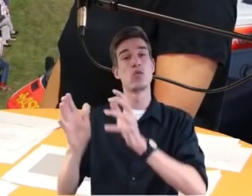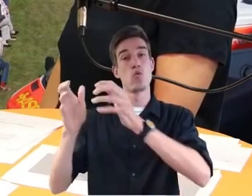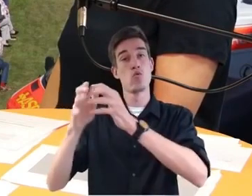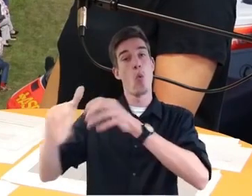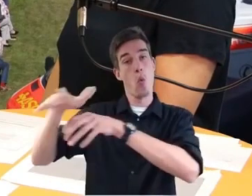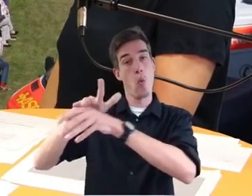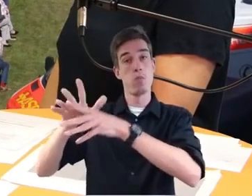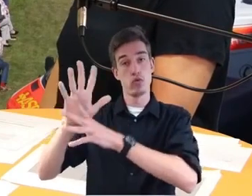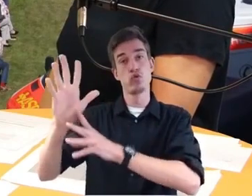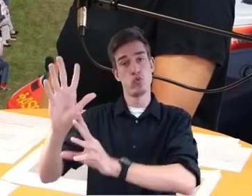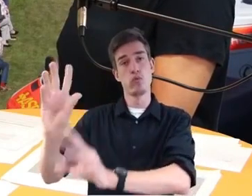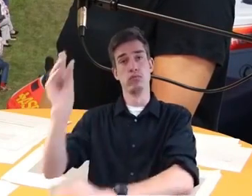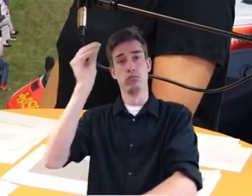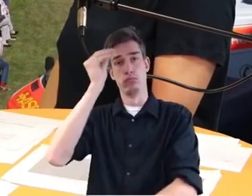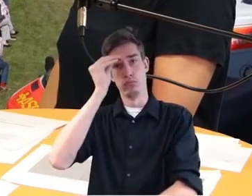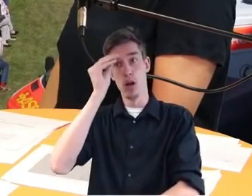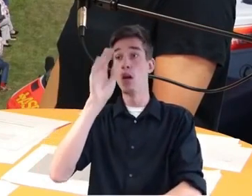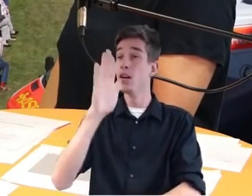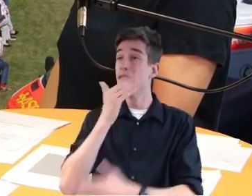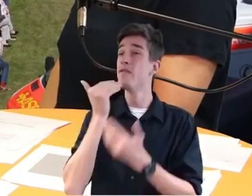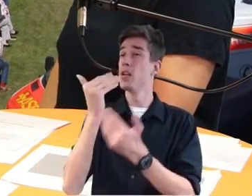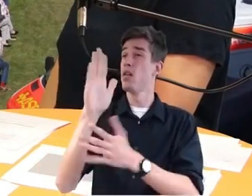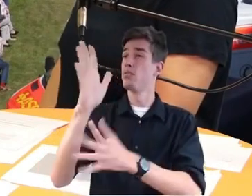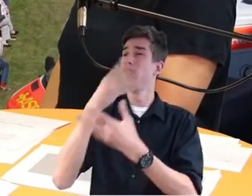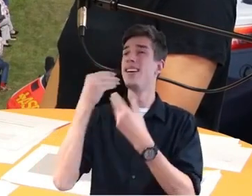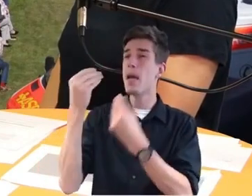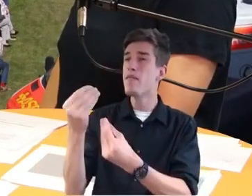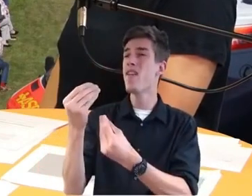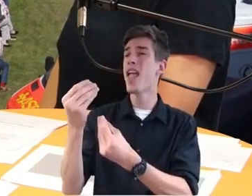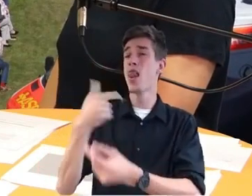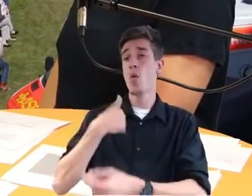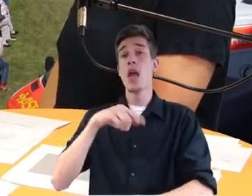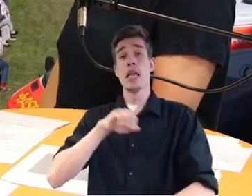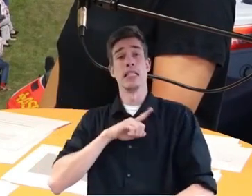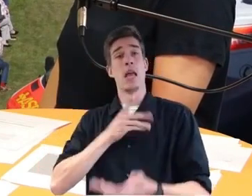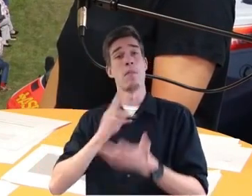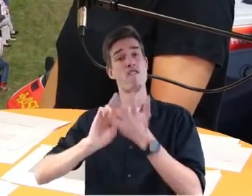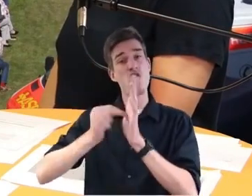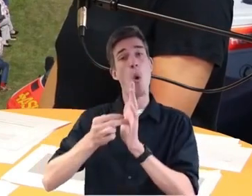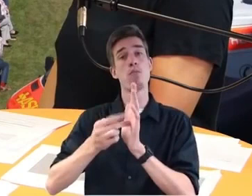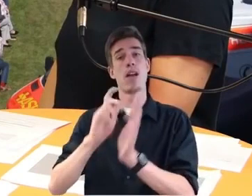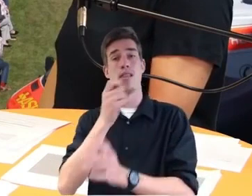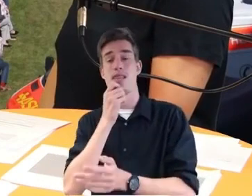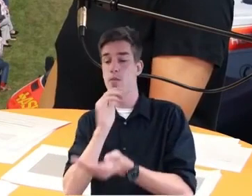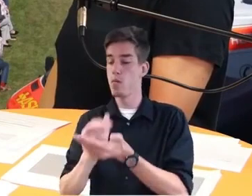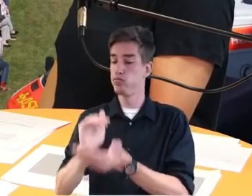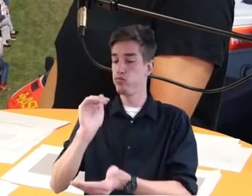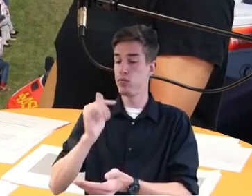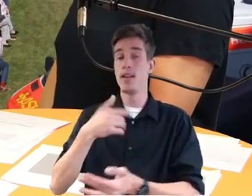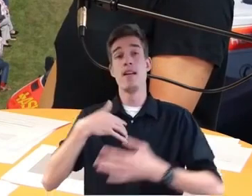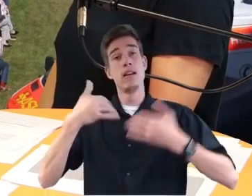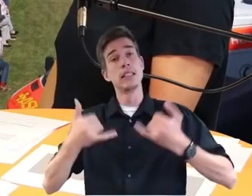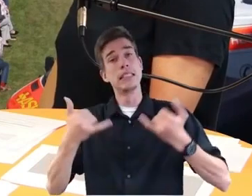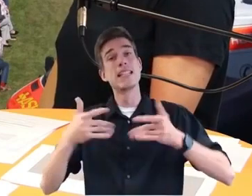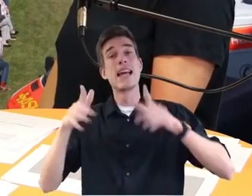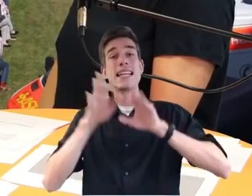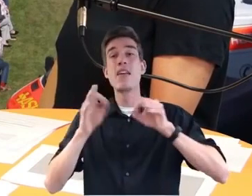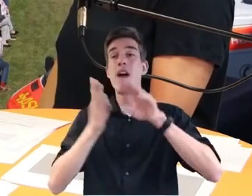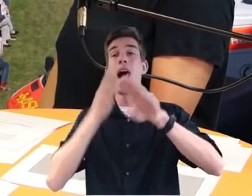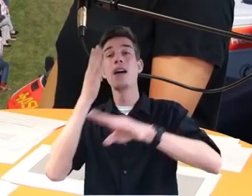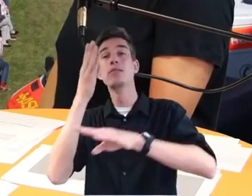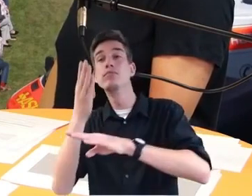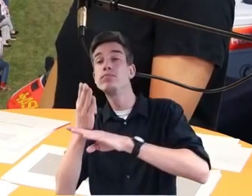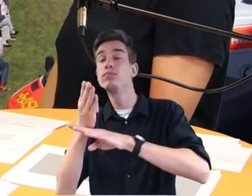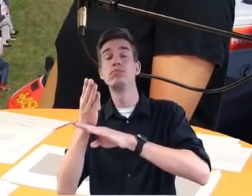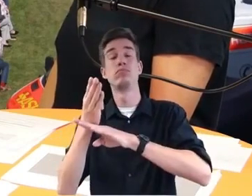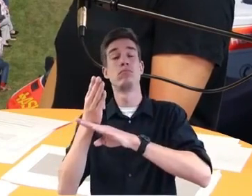haben, dank ihrer Empfehlungen habe ich ohnehin schon länger einen Vorrat und muss mich jetzt eben seltener der Gefahr aussetzen,